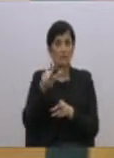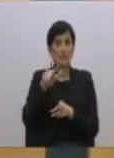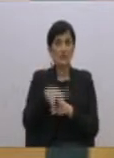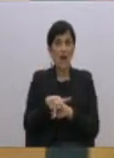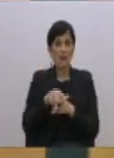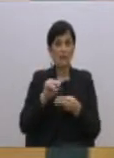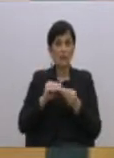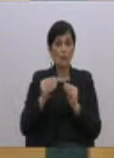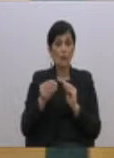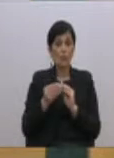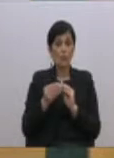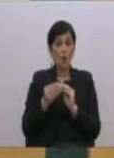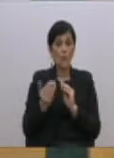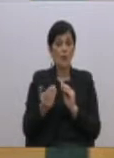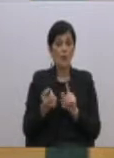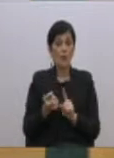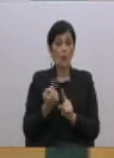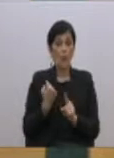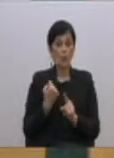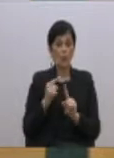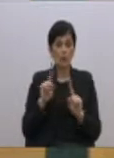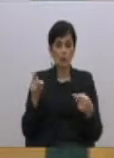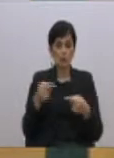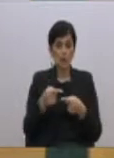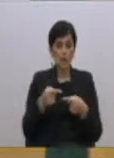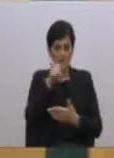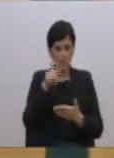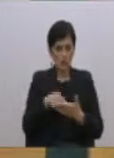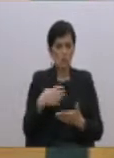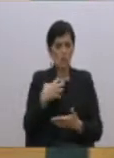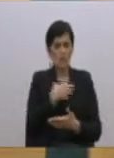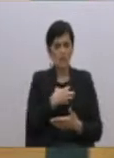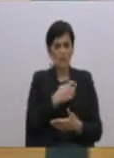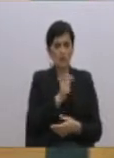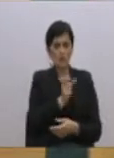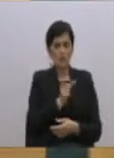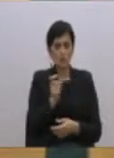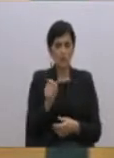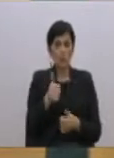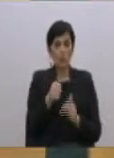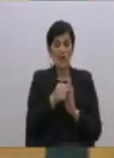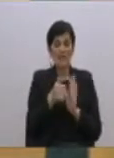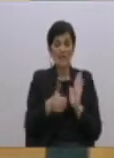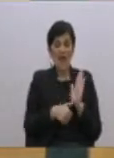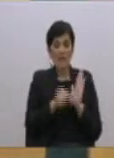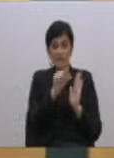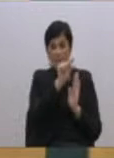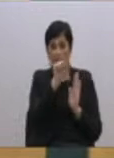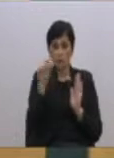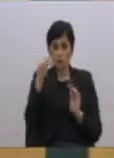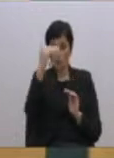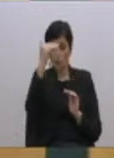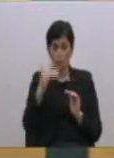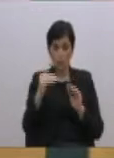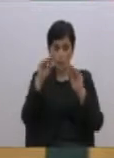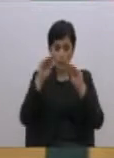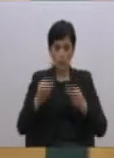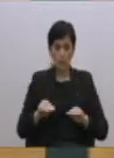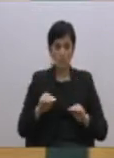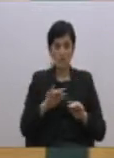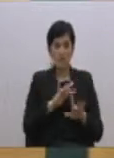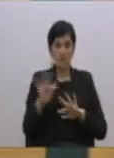გადატვირთულობის პრობლემის მოხსნა და შესაბამისი რეგულაციები თუ სხვა საკითხები, როგორც სხვა საკითხები 16 პუნქტია ჩამოწერილი სამოქმედო